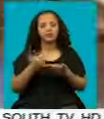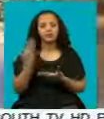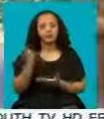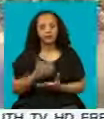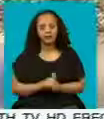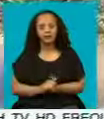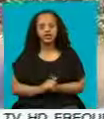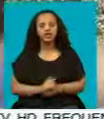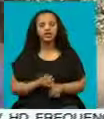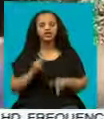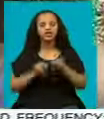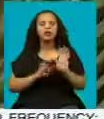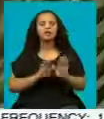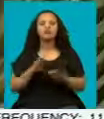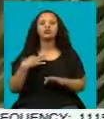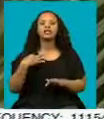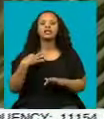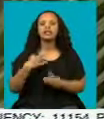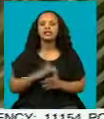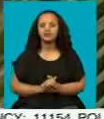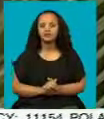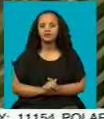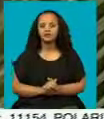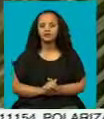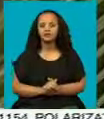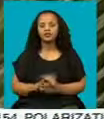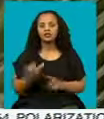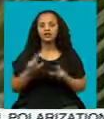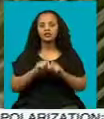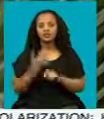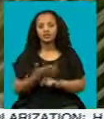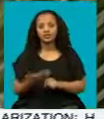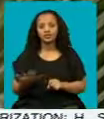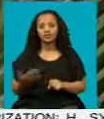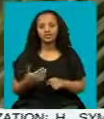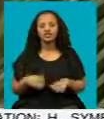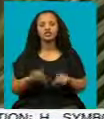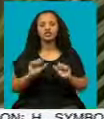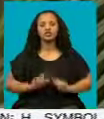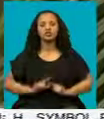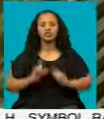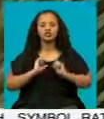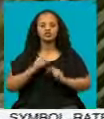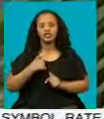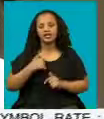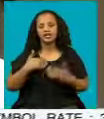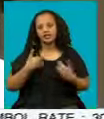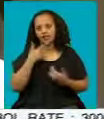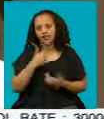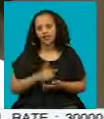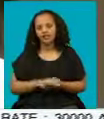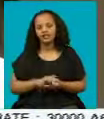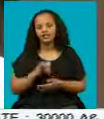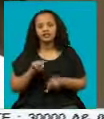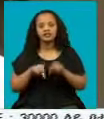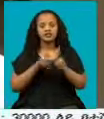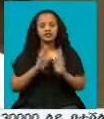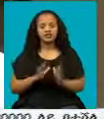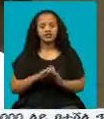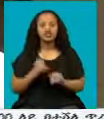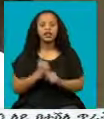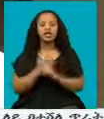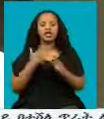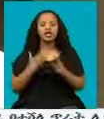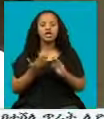ነበር። ከማህበረሰቡ ከግለሰብ እንደዚህ አይነት ነገሮችን ቀጣይነት ቢኖራቸው እንደ እኔ ደስተኛ ነኝ። እንደ ሲቪል ሰርቫንት